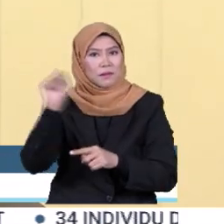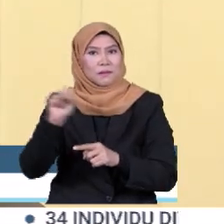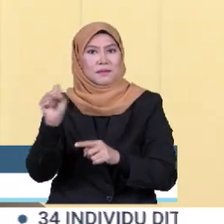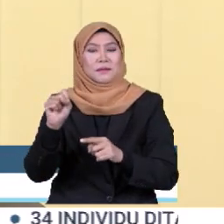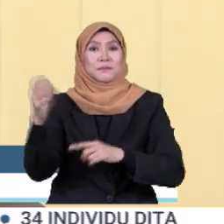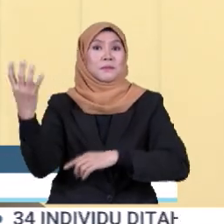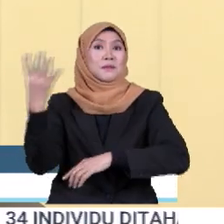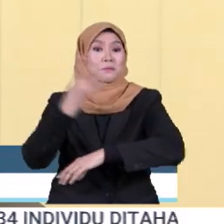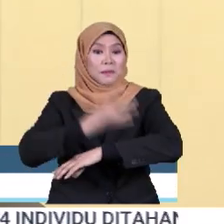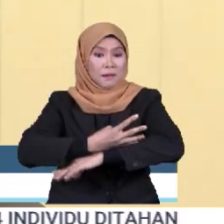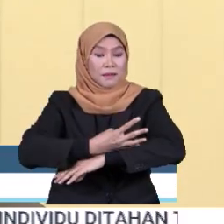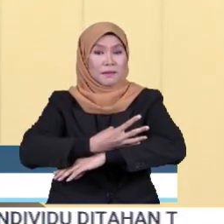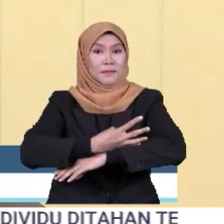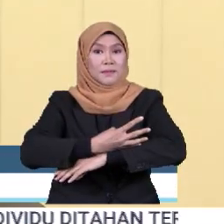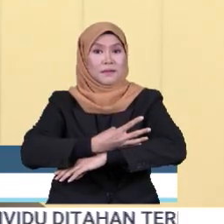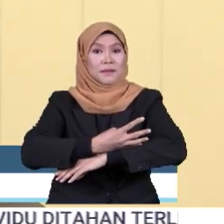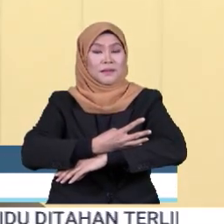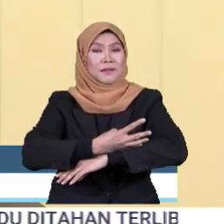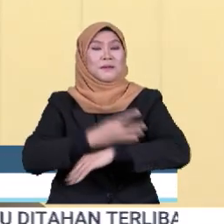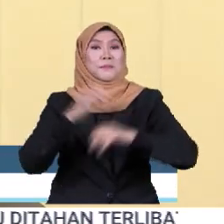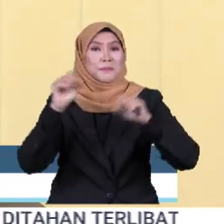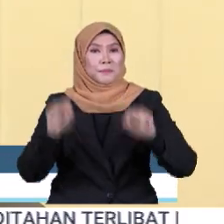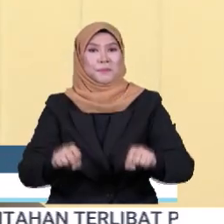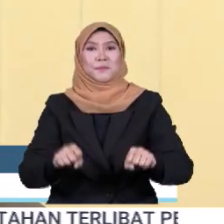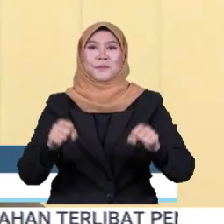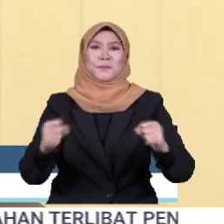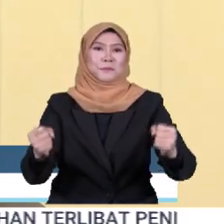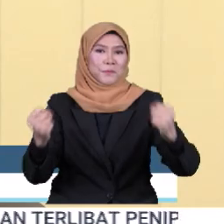4 hari itu, kita mengukuhkan